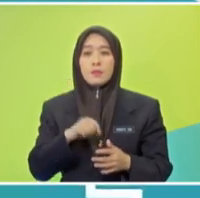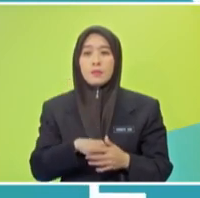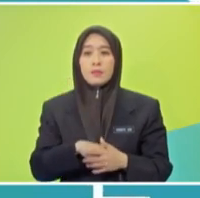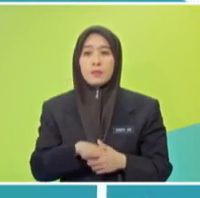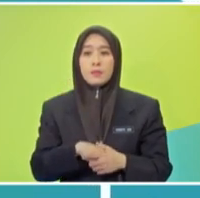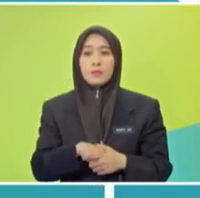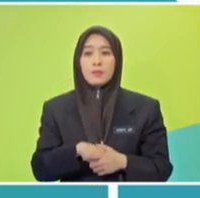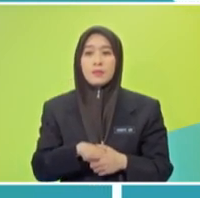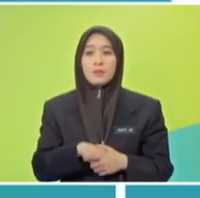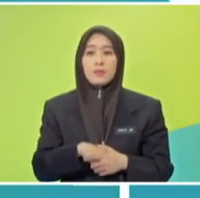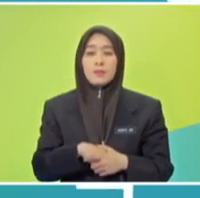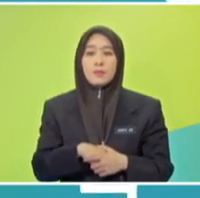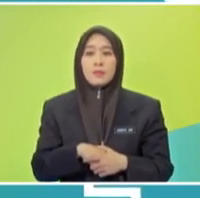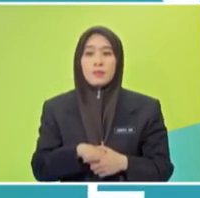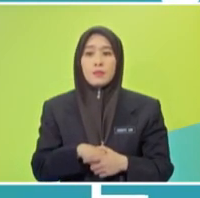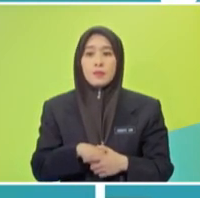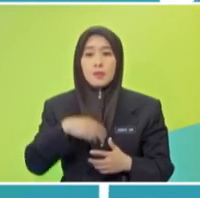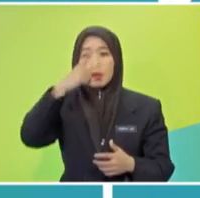boleh pilih mana-mana